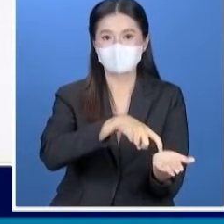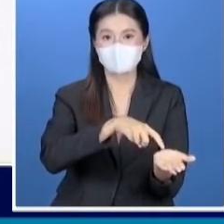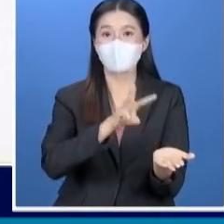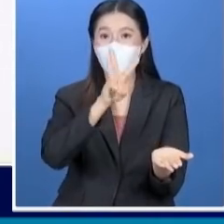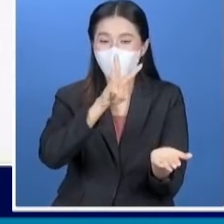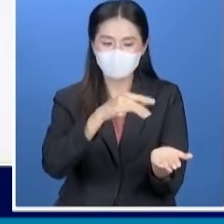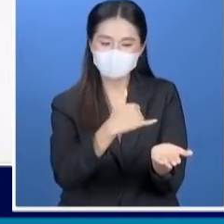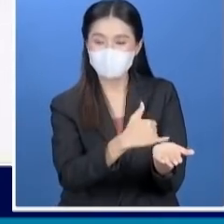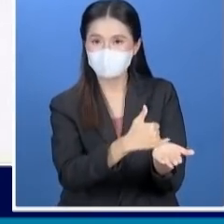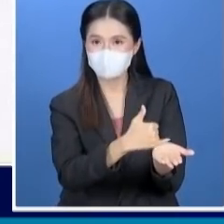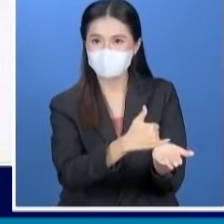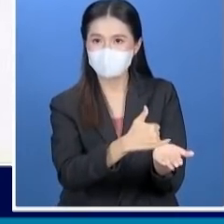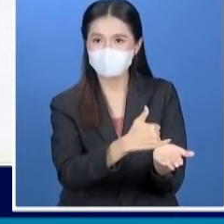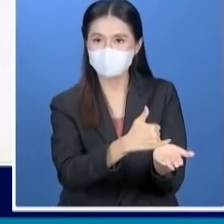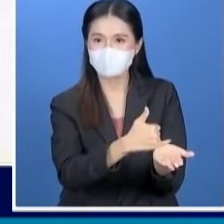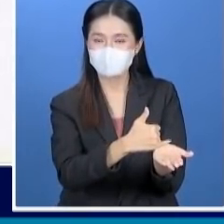6อันนี้นะครับ